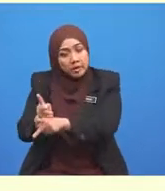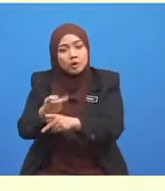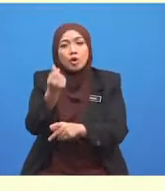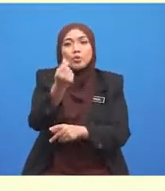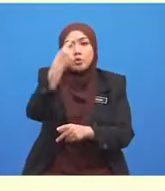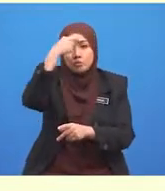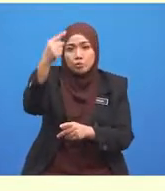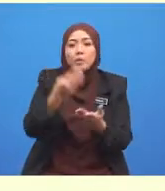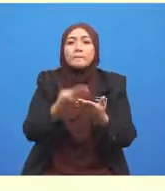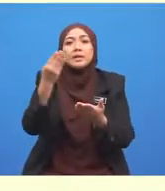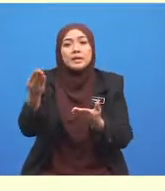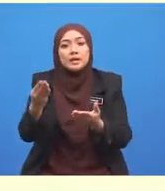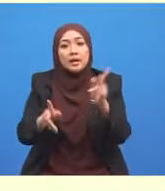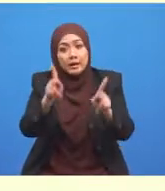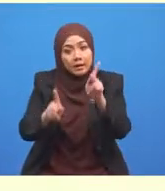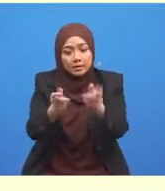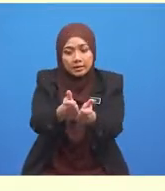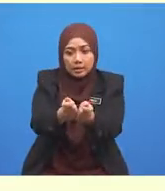ya?